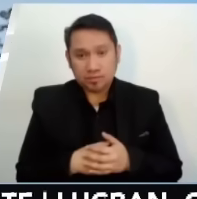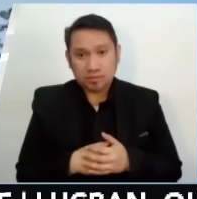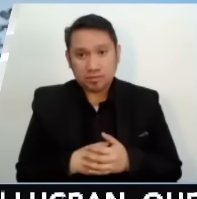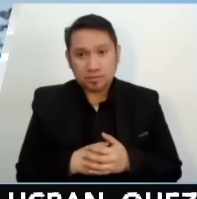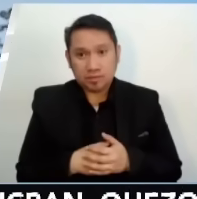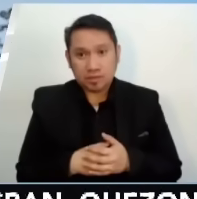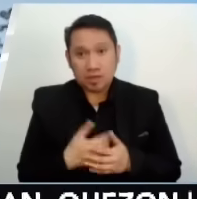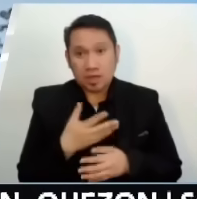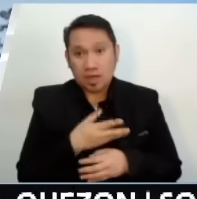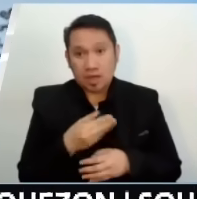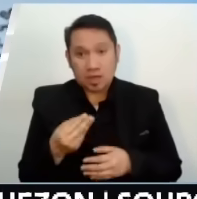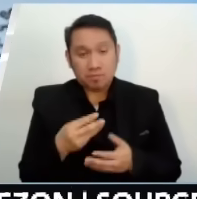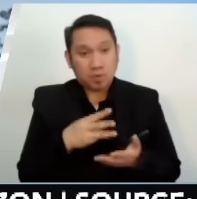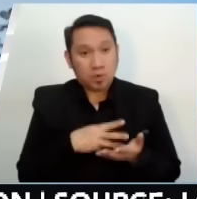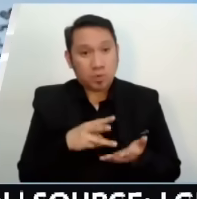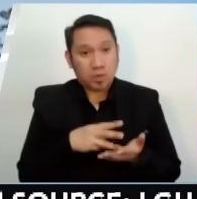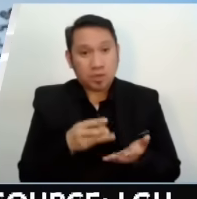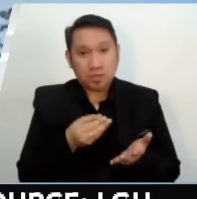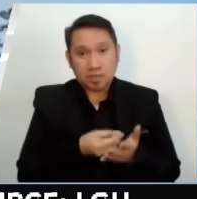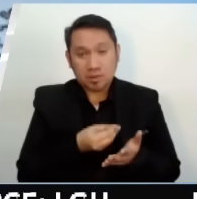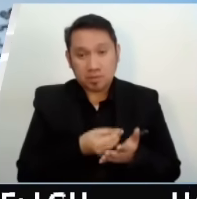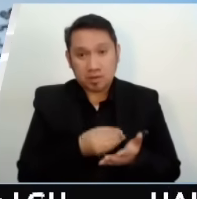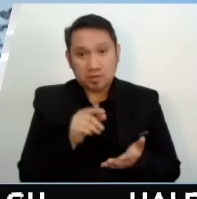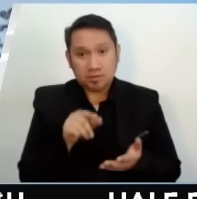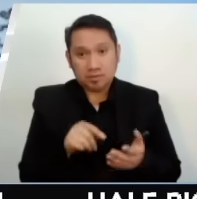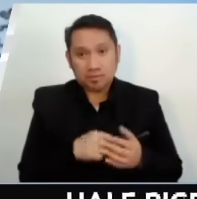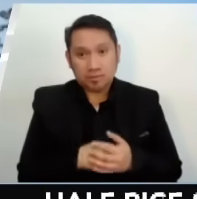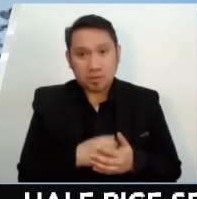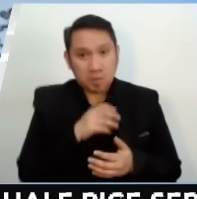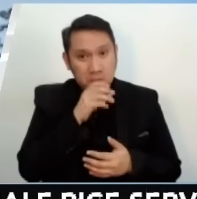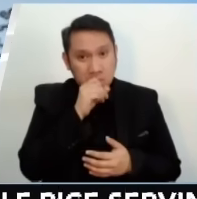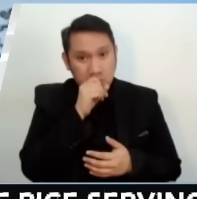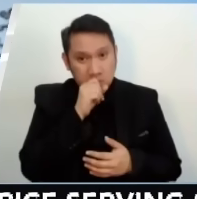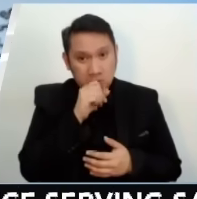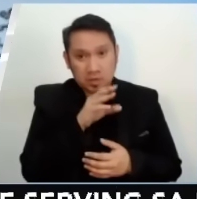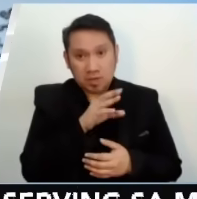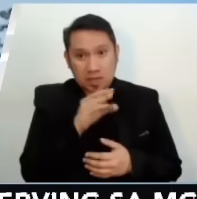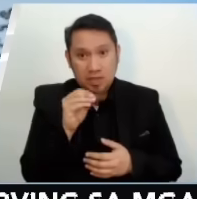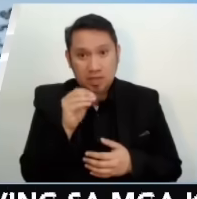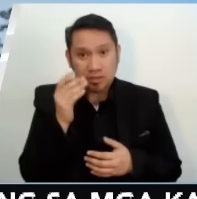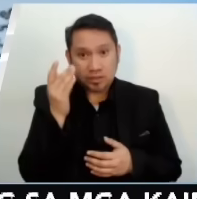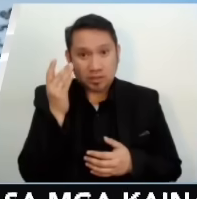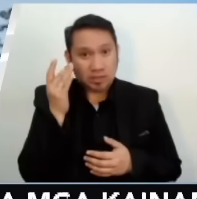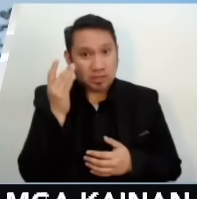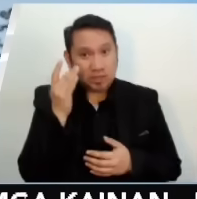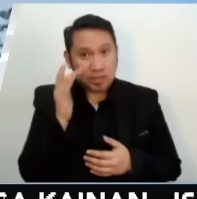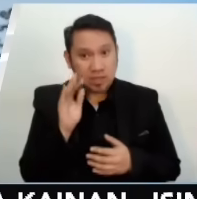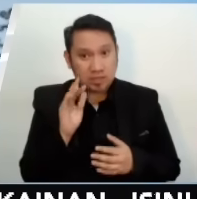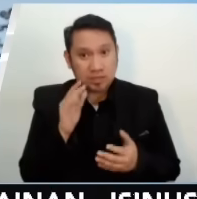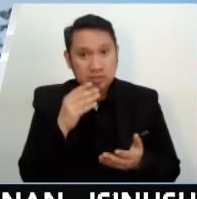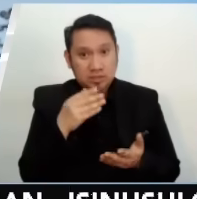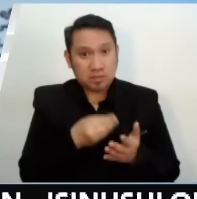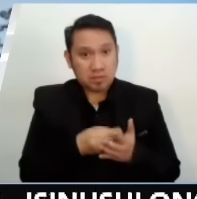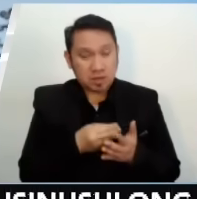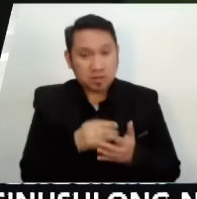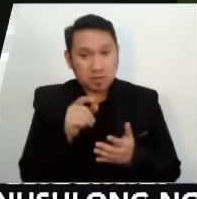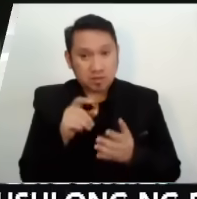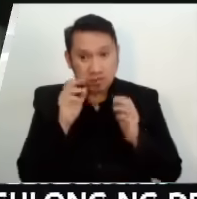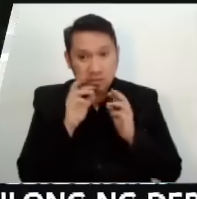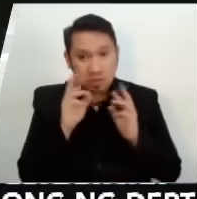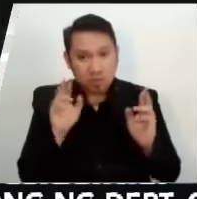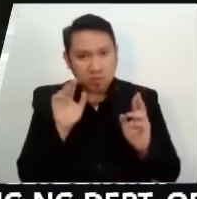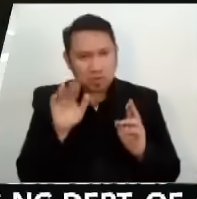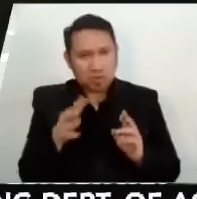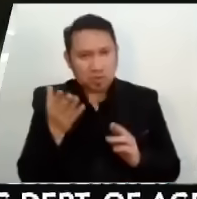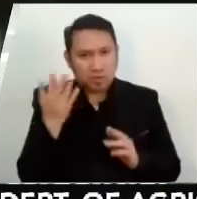bise ng napakalaking halaga ng confidential at intelligence funds sa tatlong termino niya bilang mayor ng Davao City.